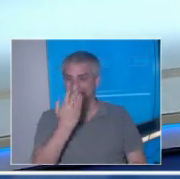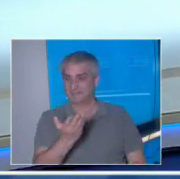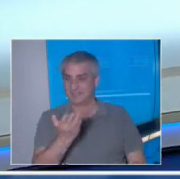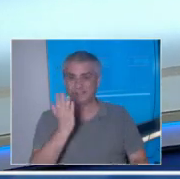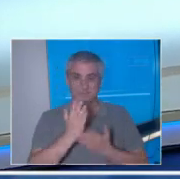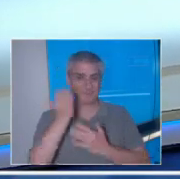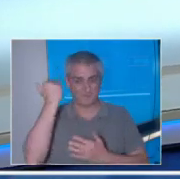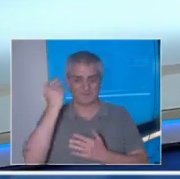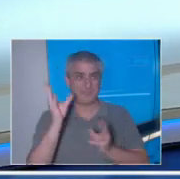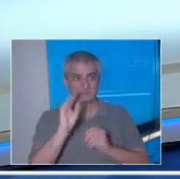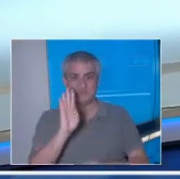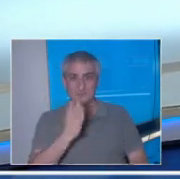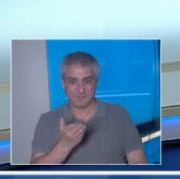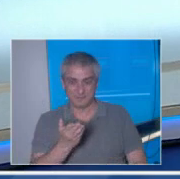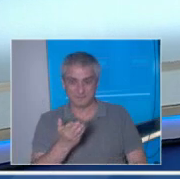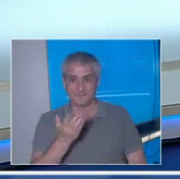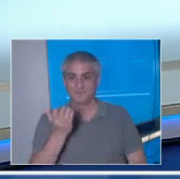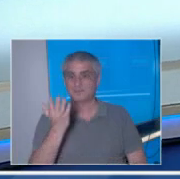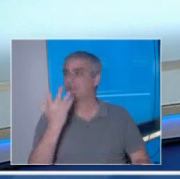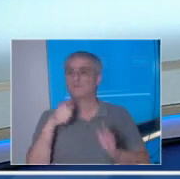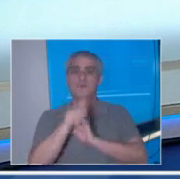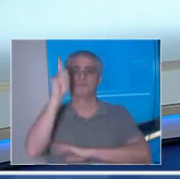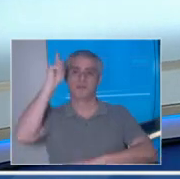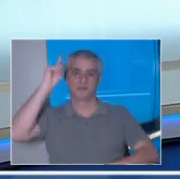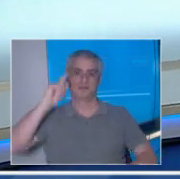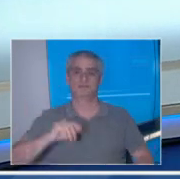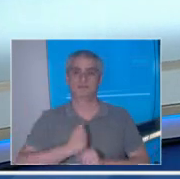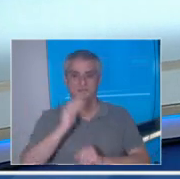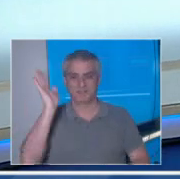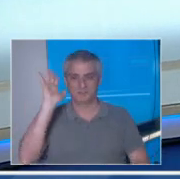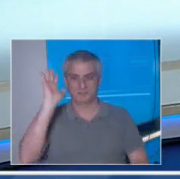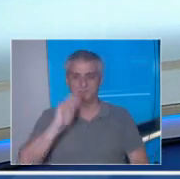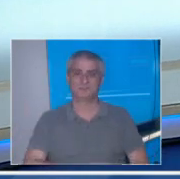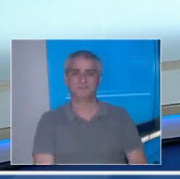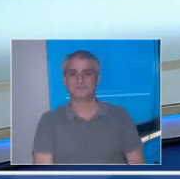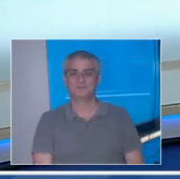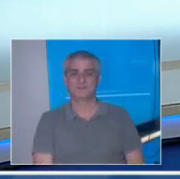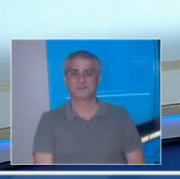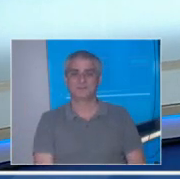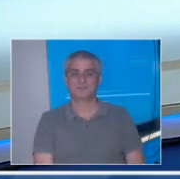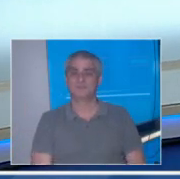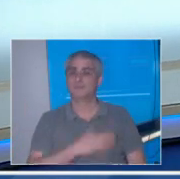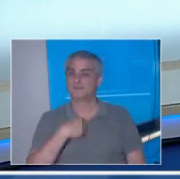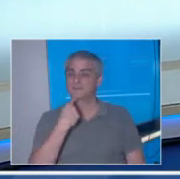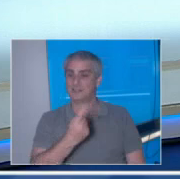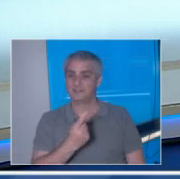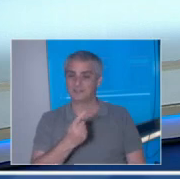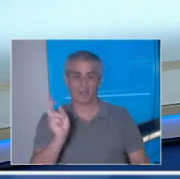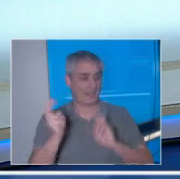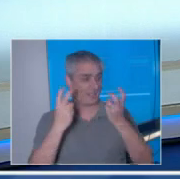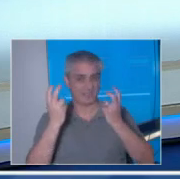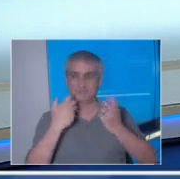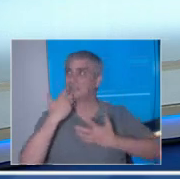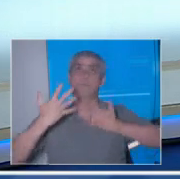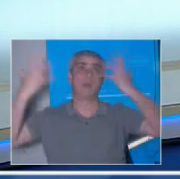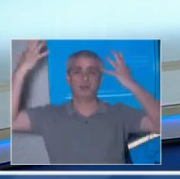בעבר. היה לה קטע איתו. כן, נכון. שראינו ברח. הוא ברח ועכשיו בסוף שם. הנני כאן. ואני רק רוצה להגיד עוד דבר אחד, לגייס פאטוס